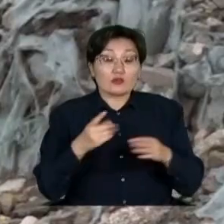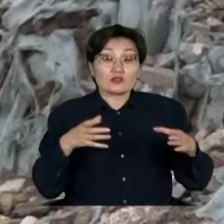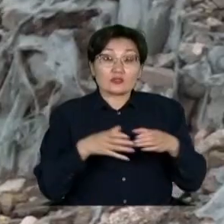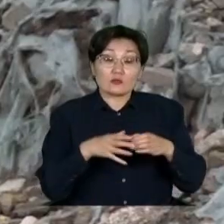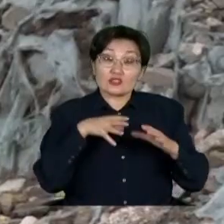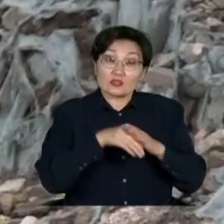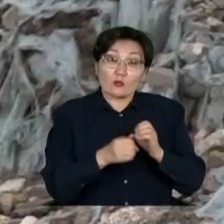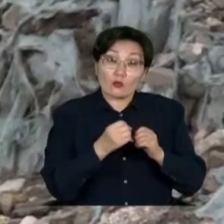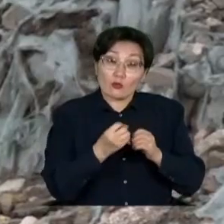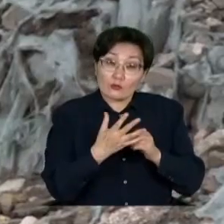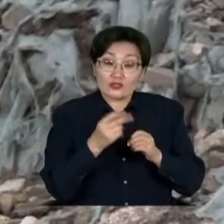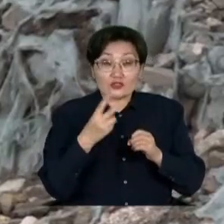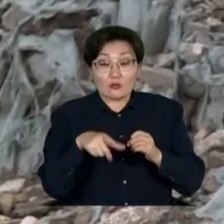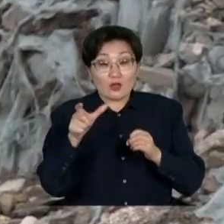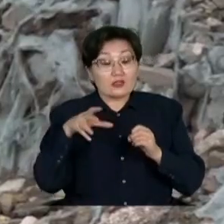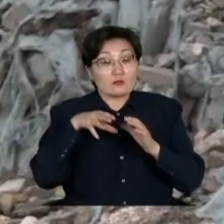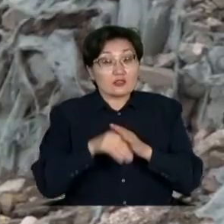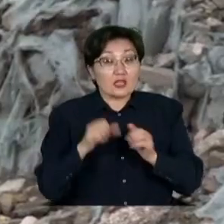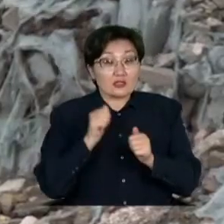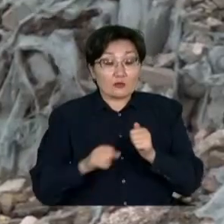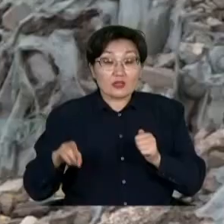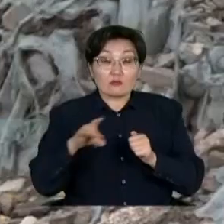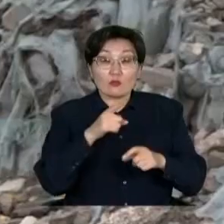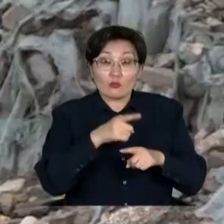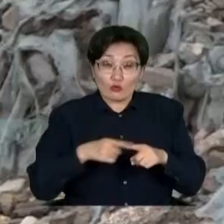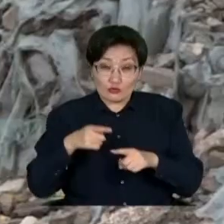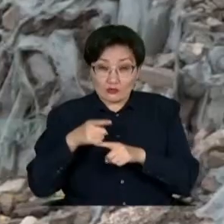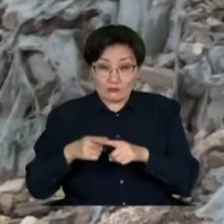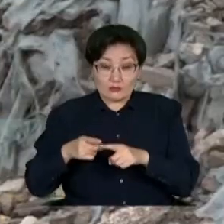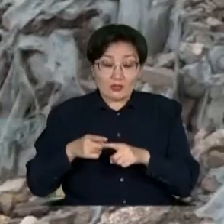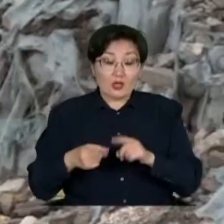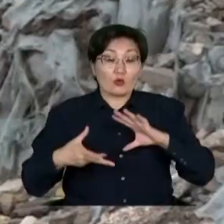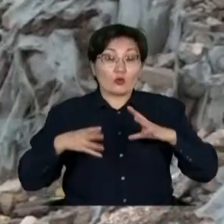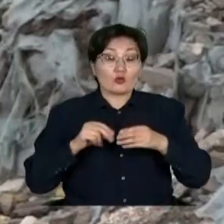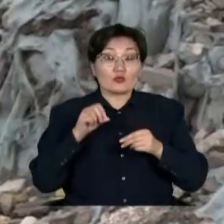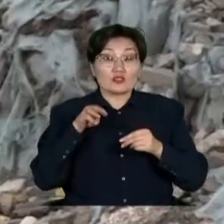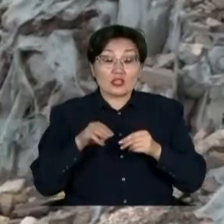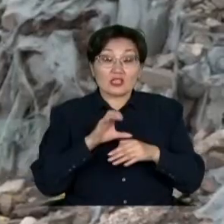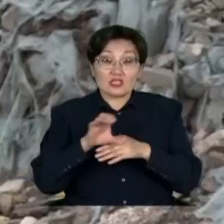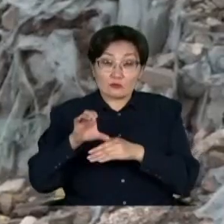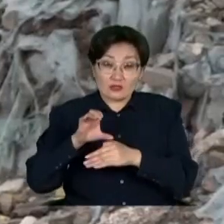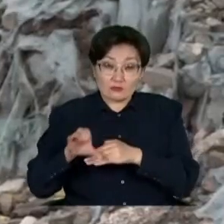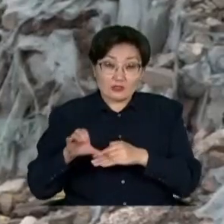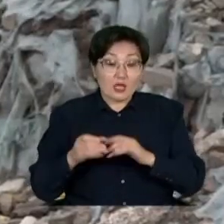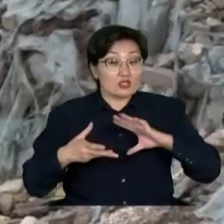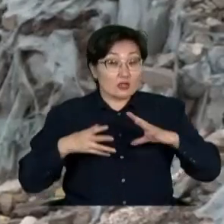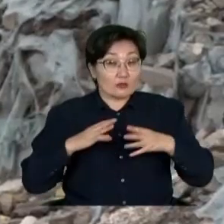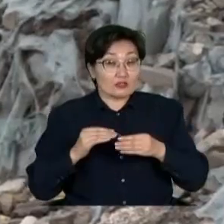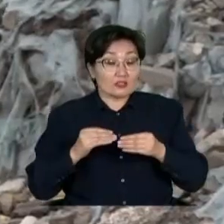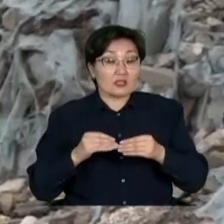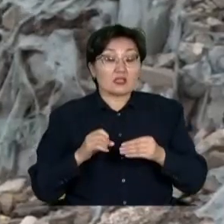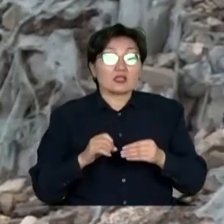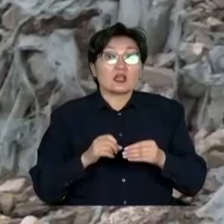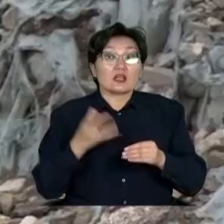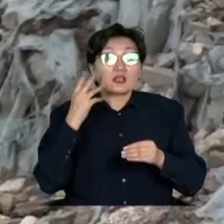бір 15-20 шақты бала болады. Біз әрбір ауданға бөлініп, общий чатқа бәрін жібереміз. Жалпы жаңағы арыз